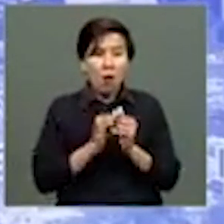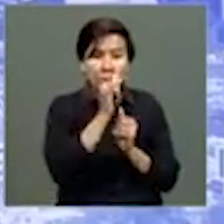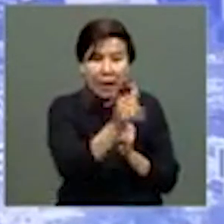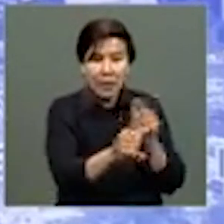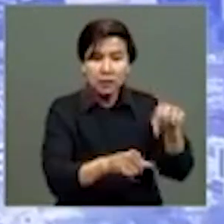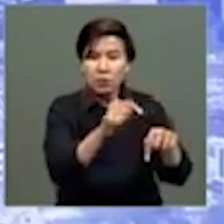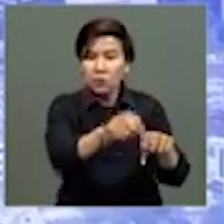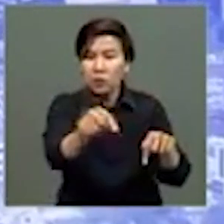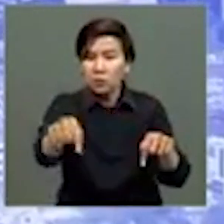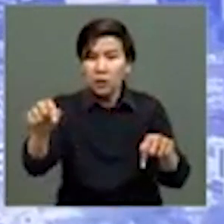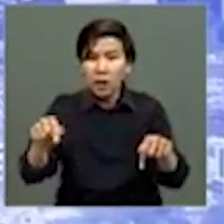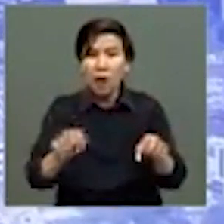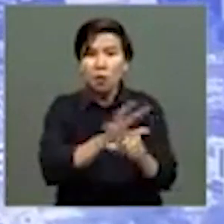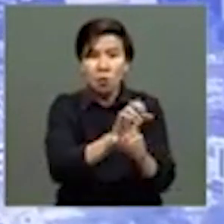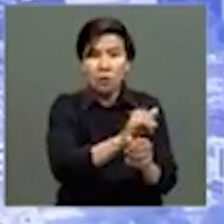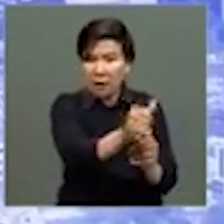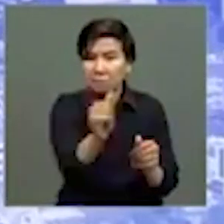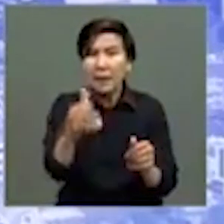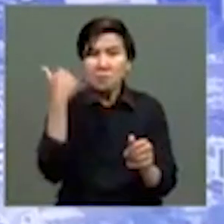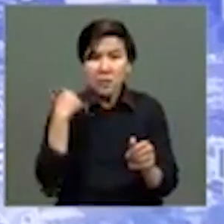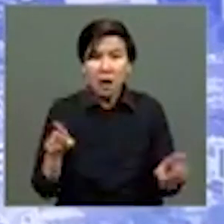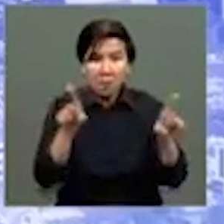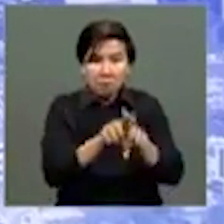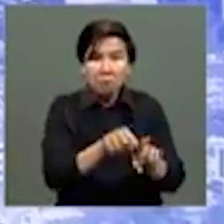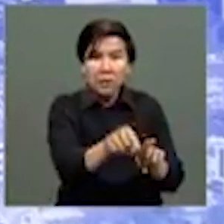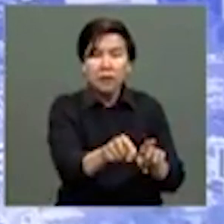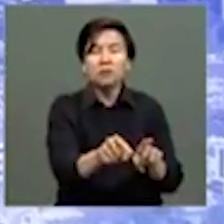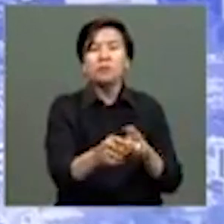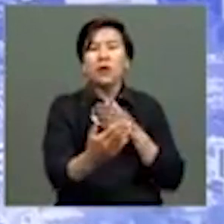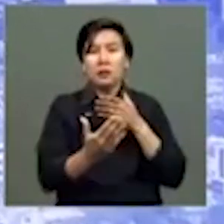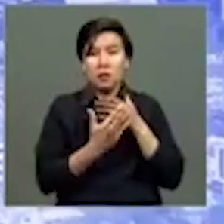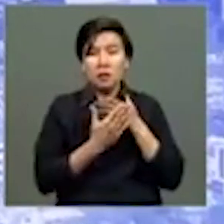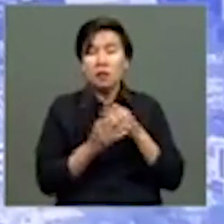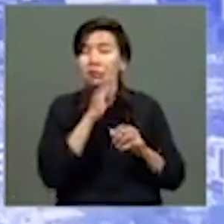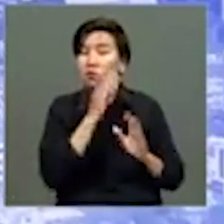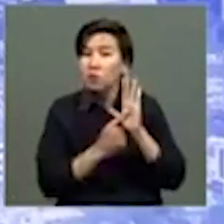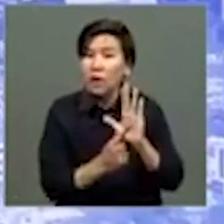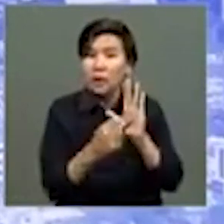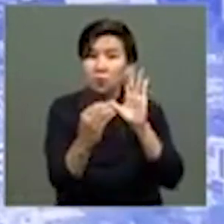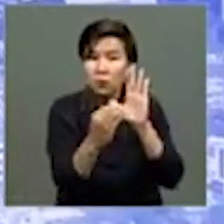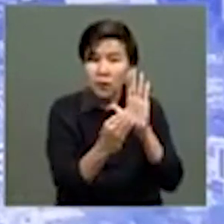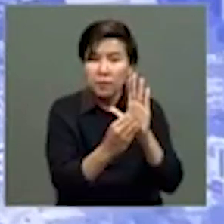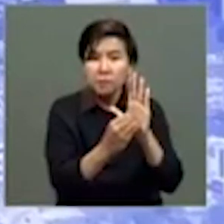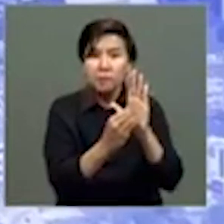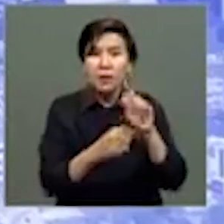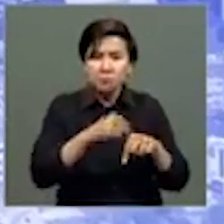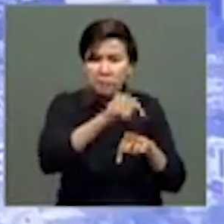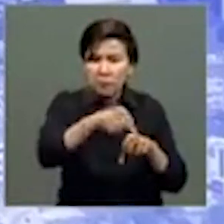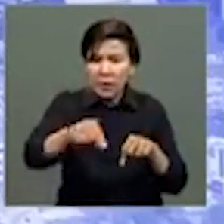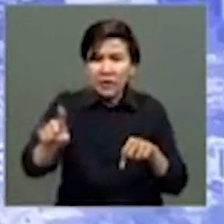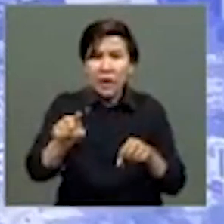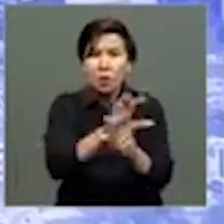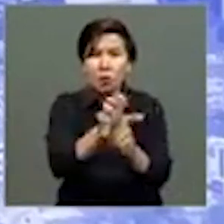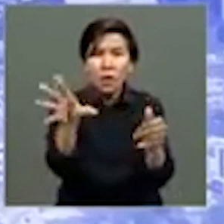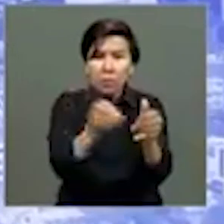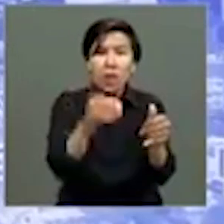เชื้อได้เดินทางไปนั้นมีที่ไหนที่ไหนบ้างในจังหวัดของท่านอย่างเช่นกรุงเทพมหานครมีพื้นที่ใดนะคะที่พบรายง